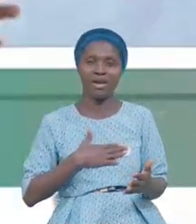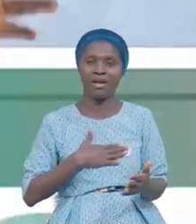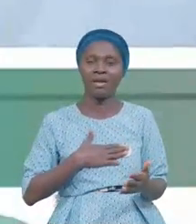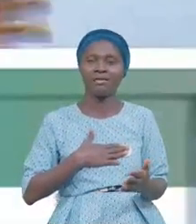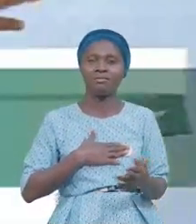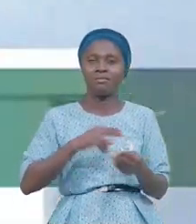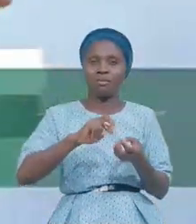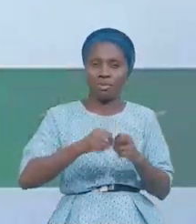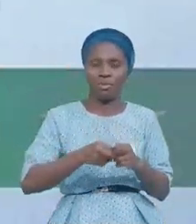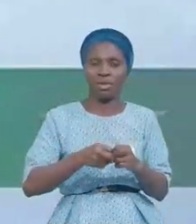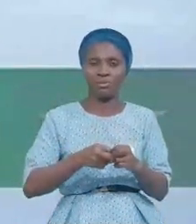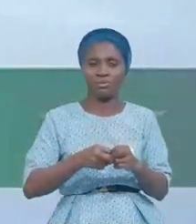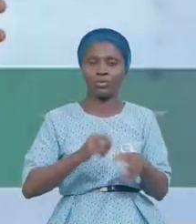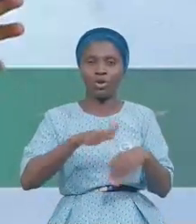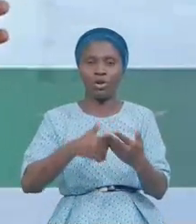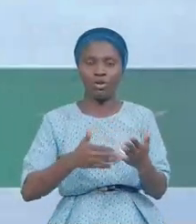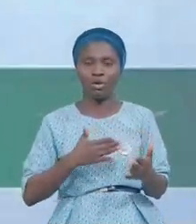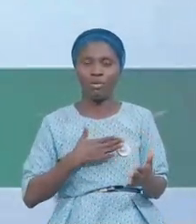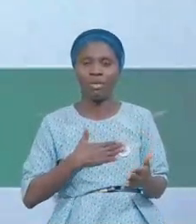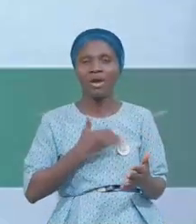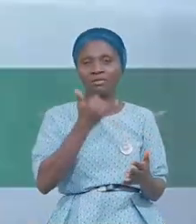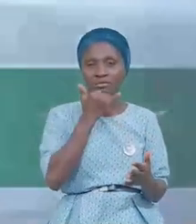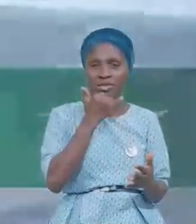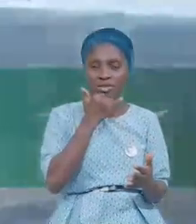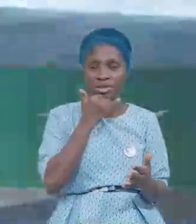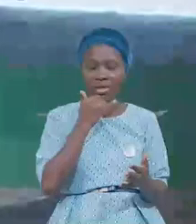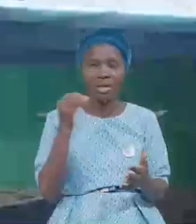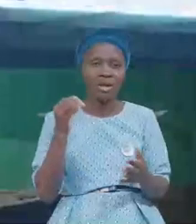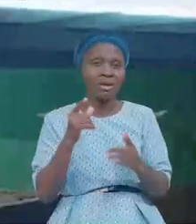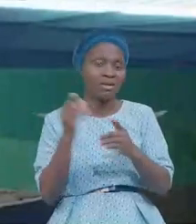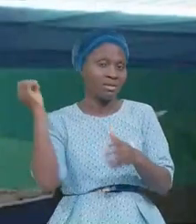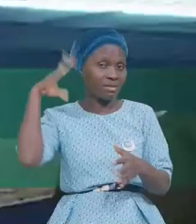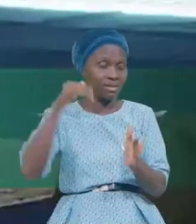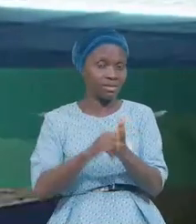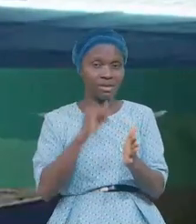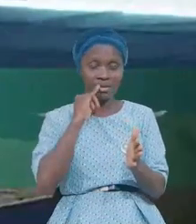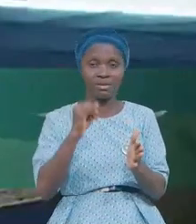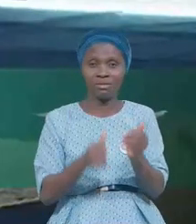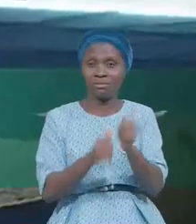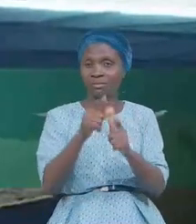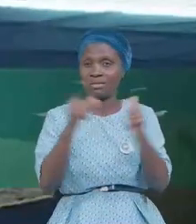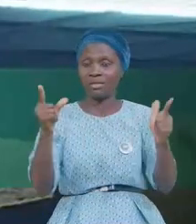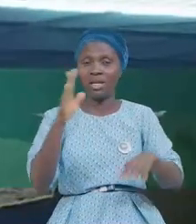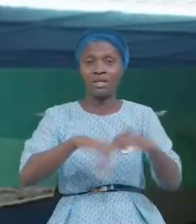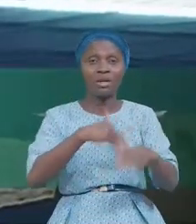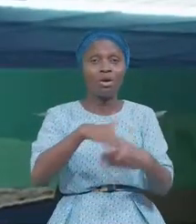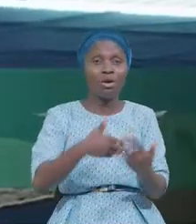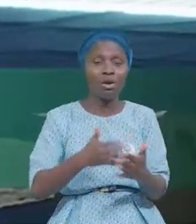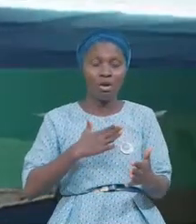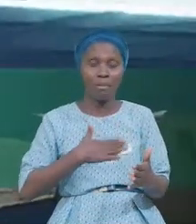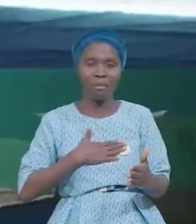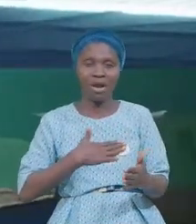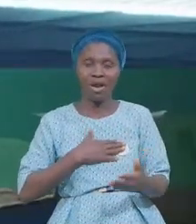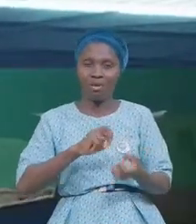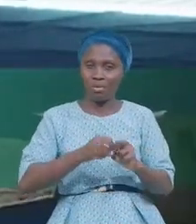foi. La grâce. Grâce plus grande que toutes mes souffrances. Grâce plus